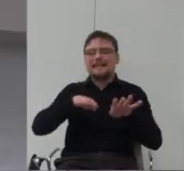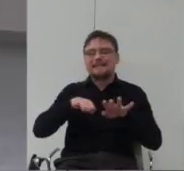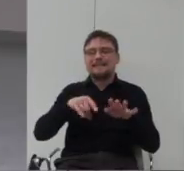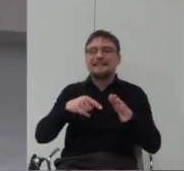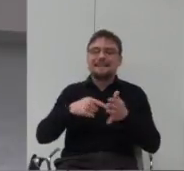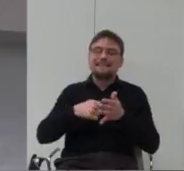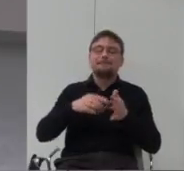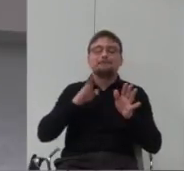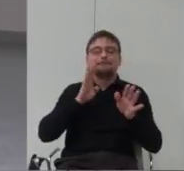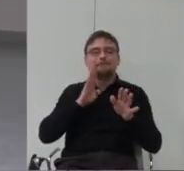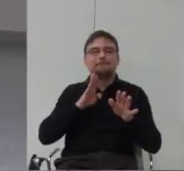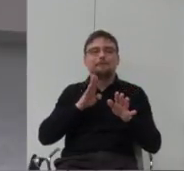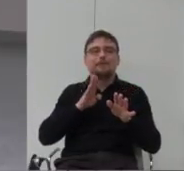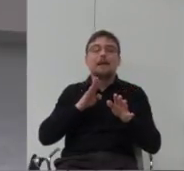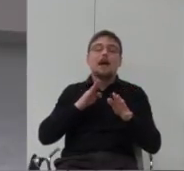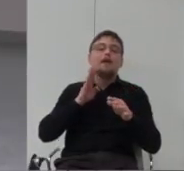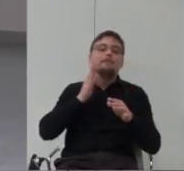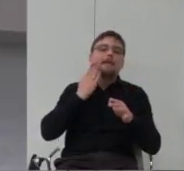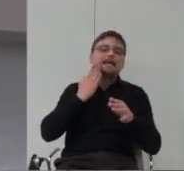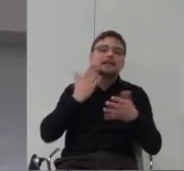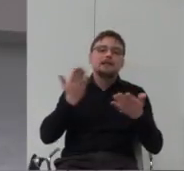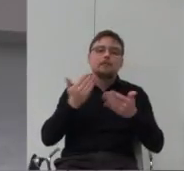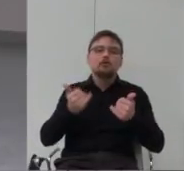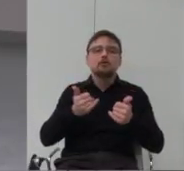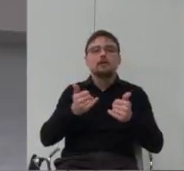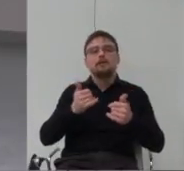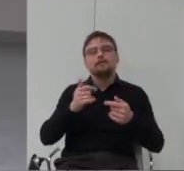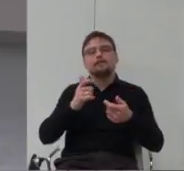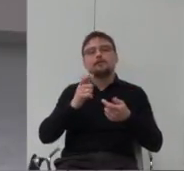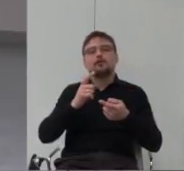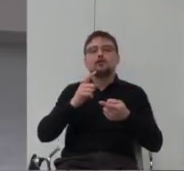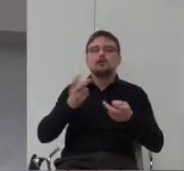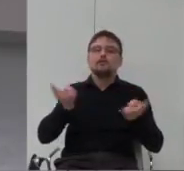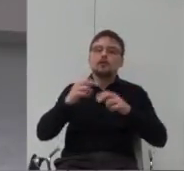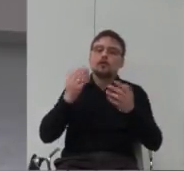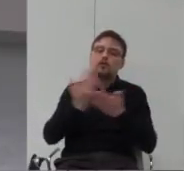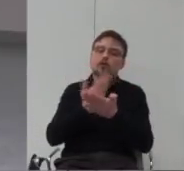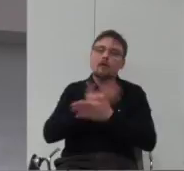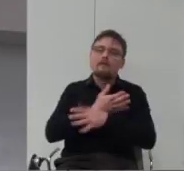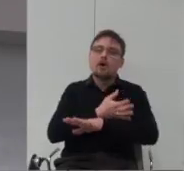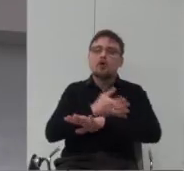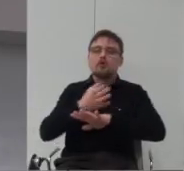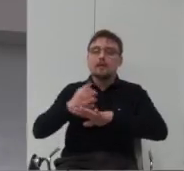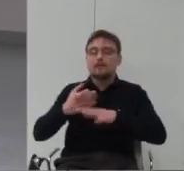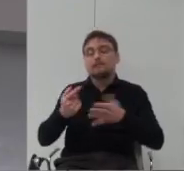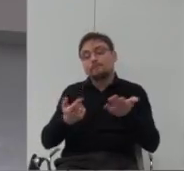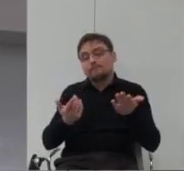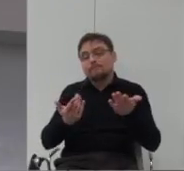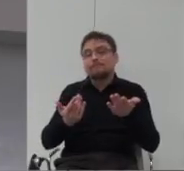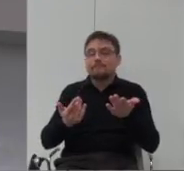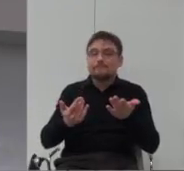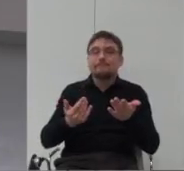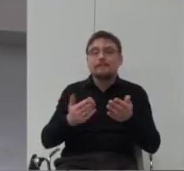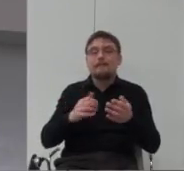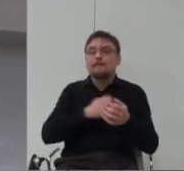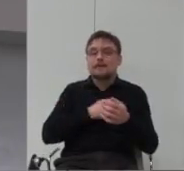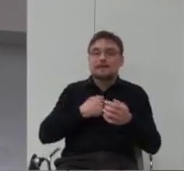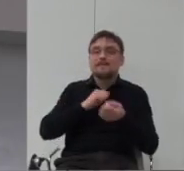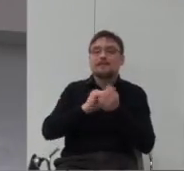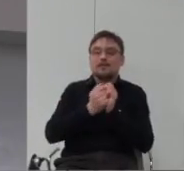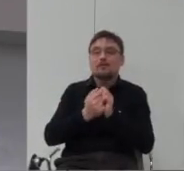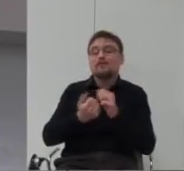tożsamości, ochronie ducha miejsca, no takie nisze są zauważalne również w Warszawie. Być